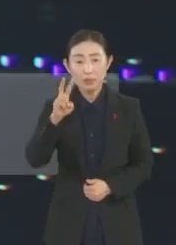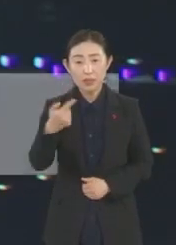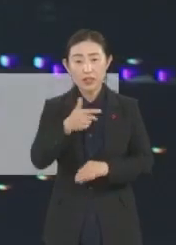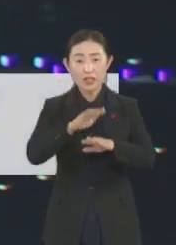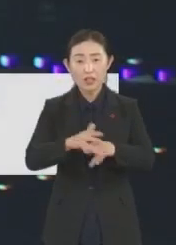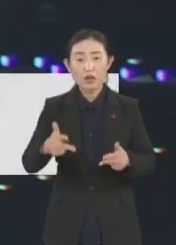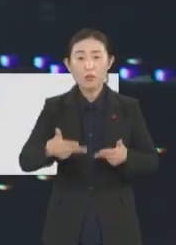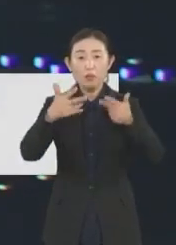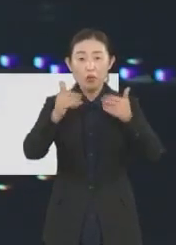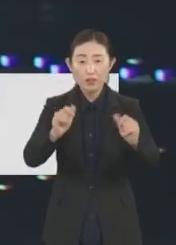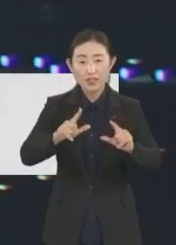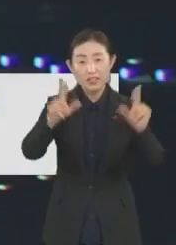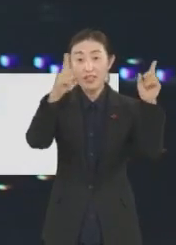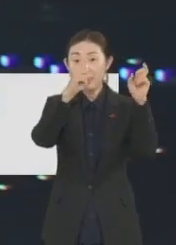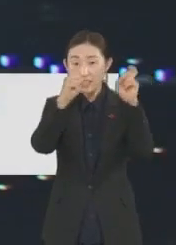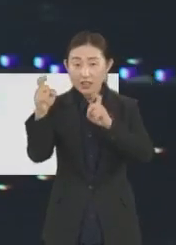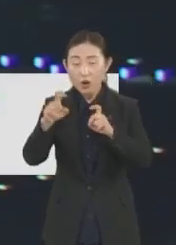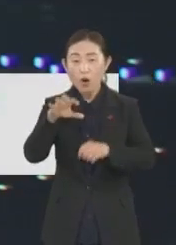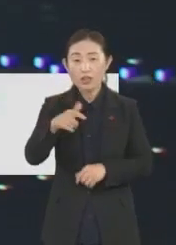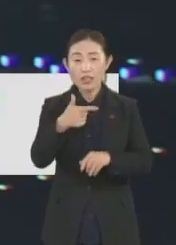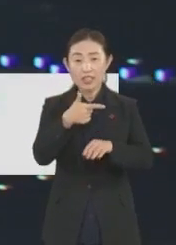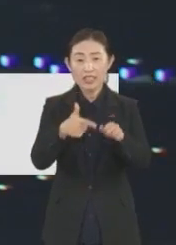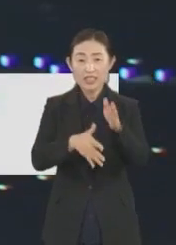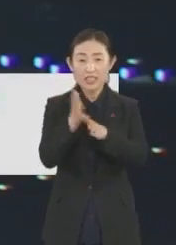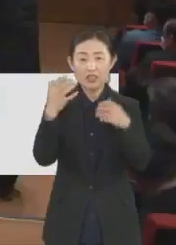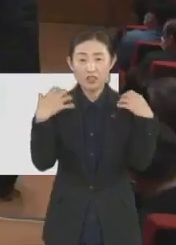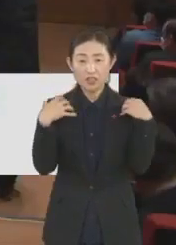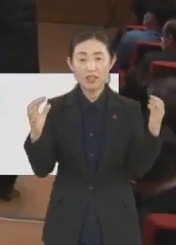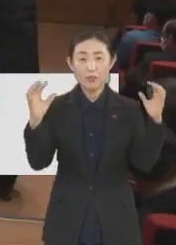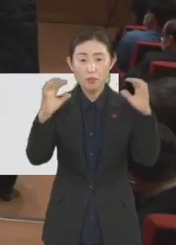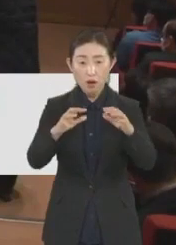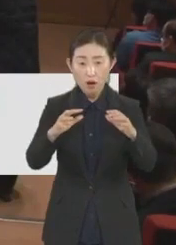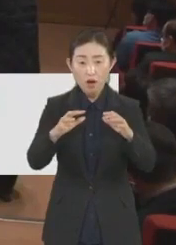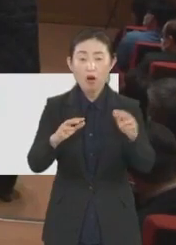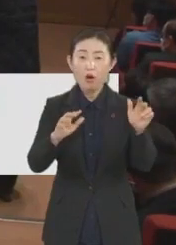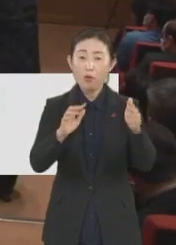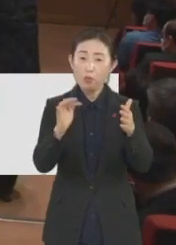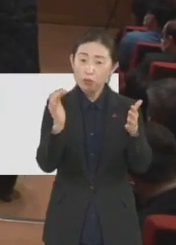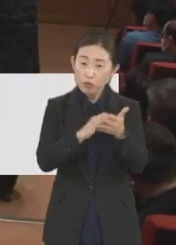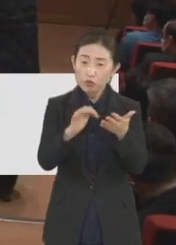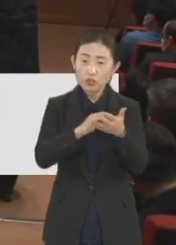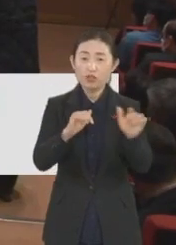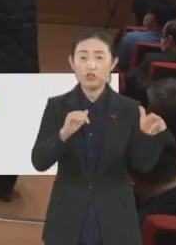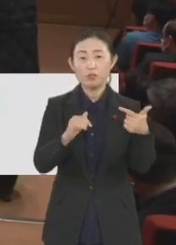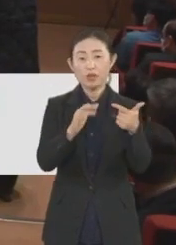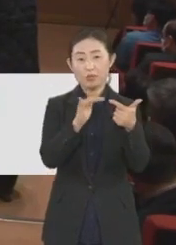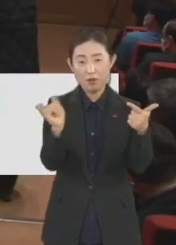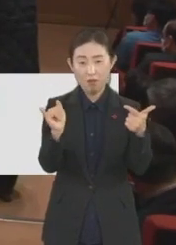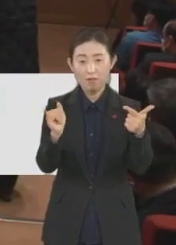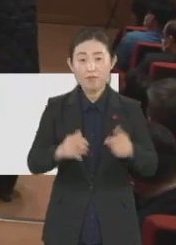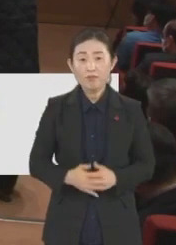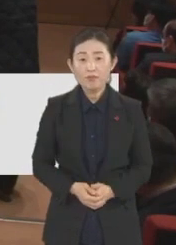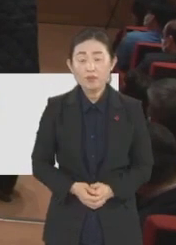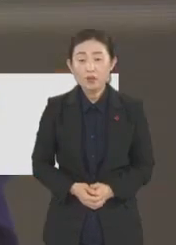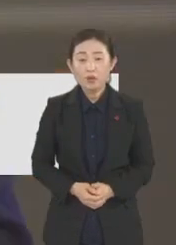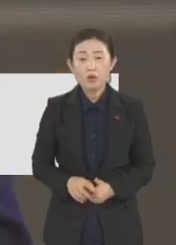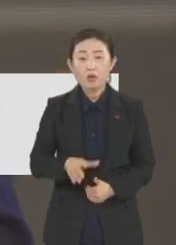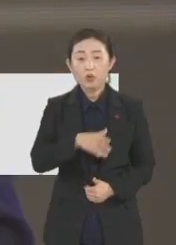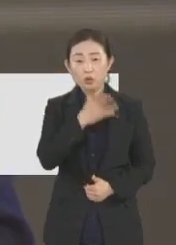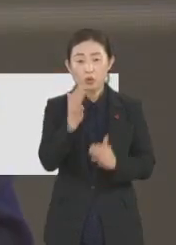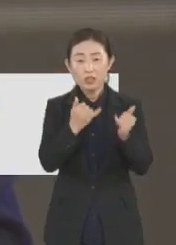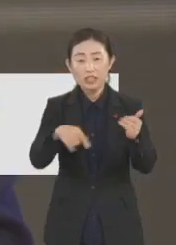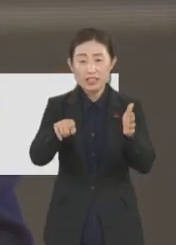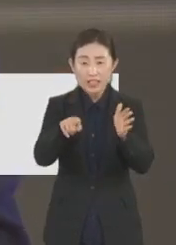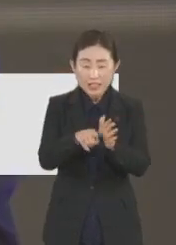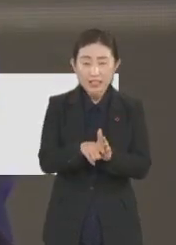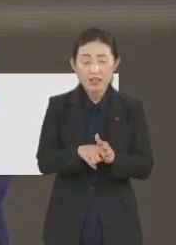2022 대전자원봉사의 날 기념식이 시청 대강당에서 자원봉사자 600여명이 참석한 가운데 개최됐으며 독거노인들을